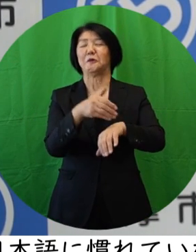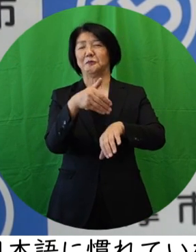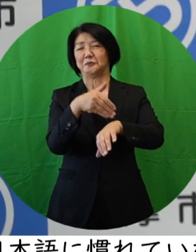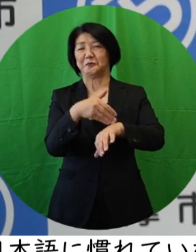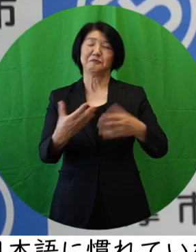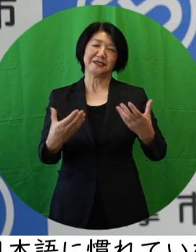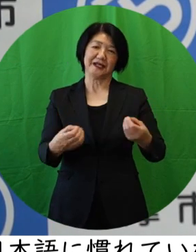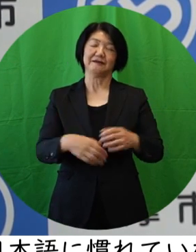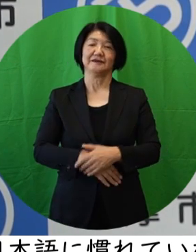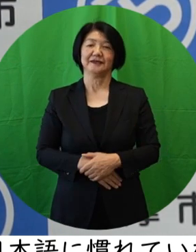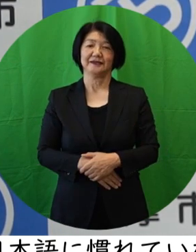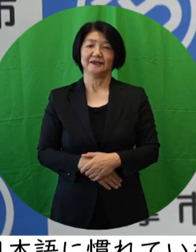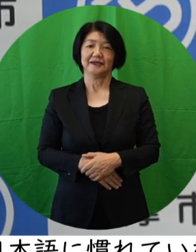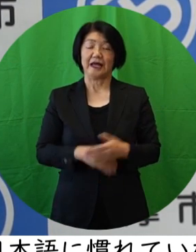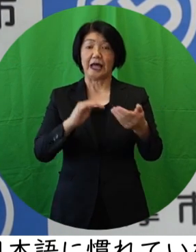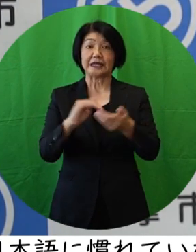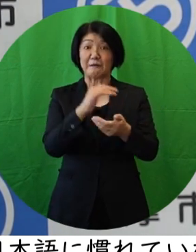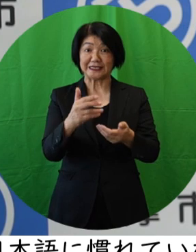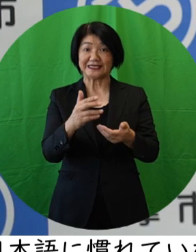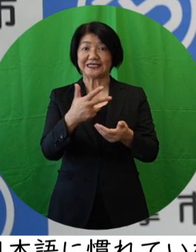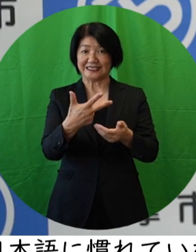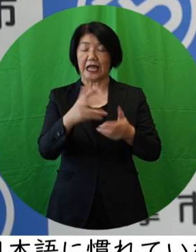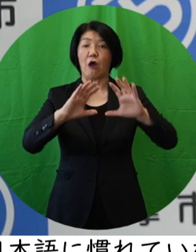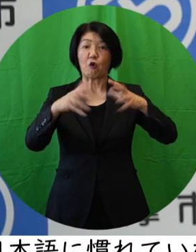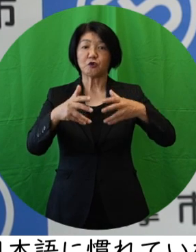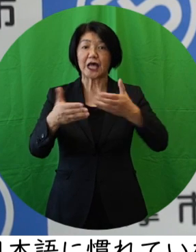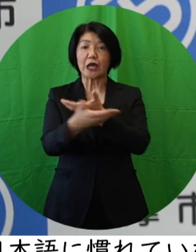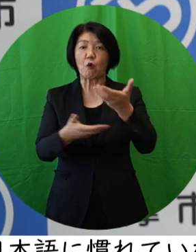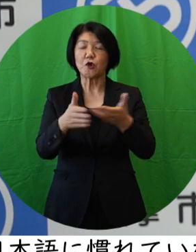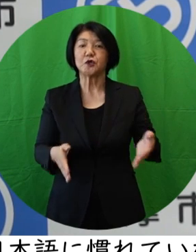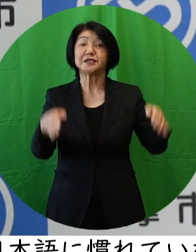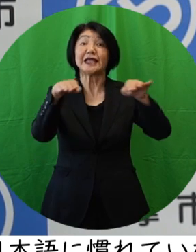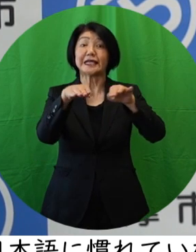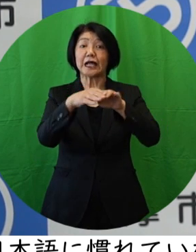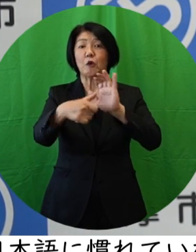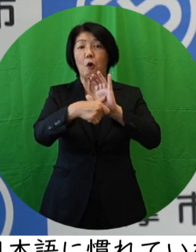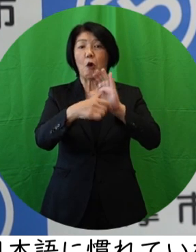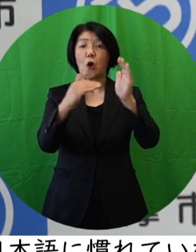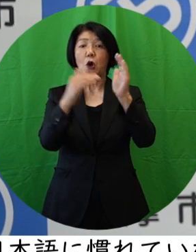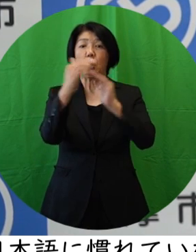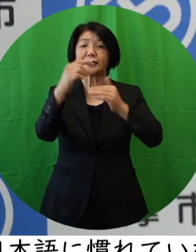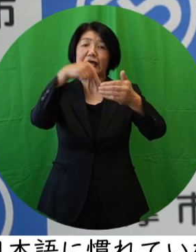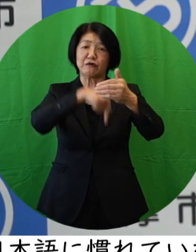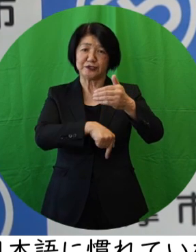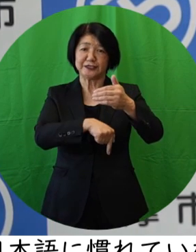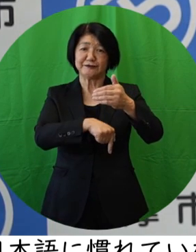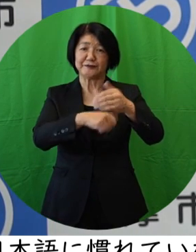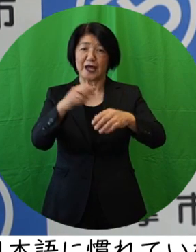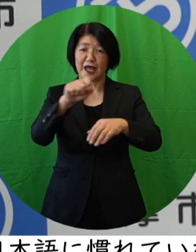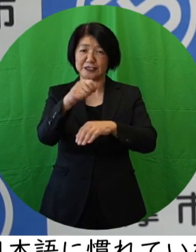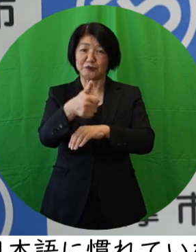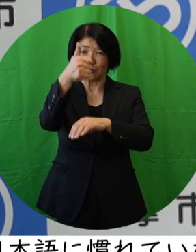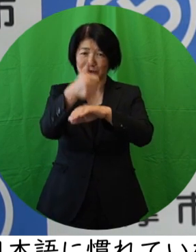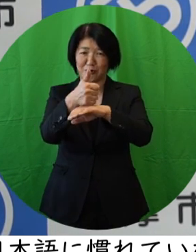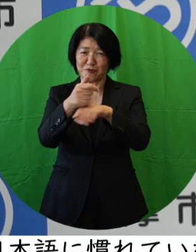ました国交流センターの竹内事務局長らに同行いただき